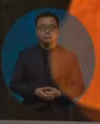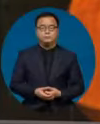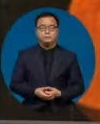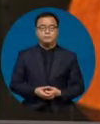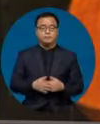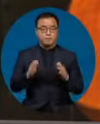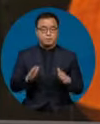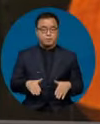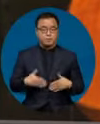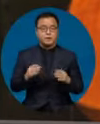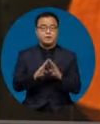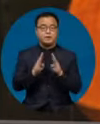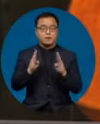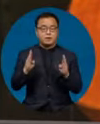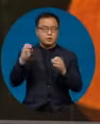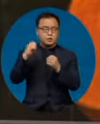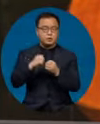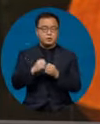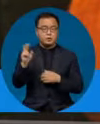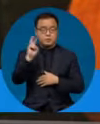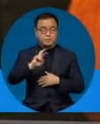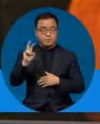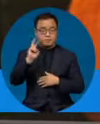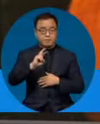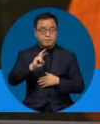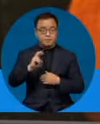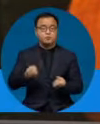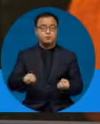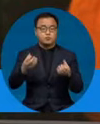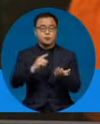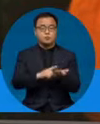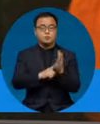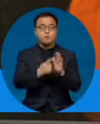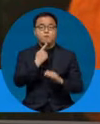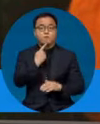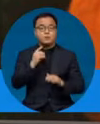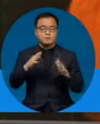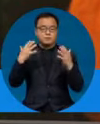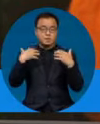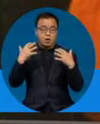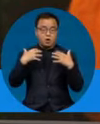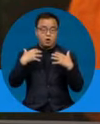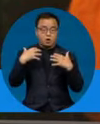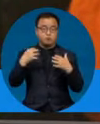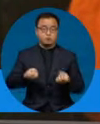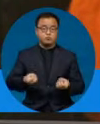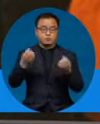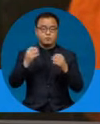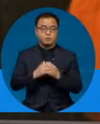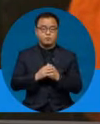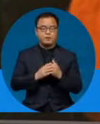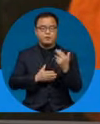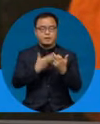봄에 열리는 클래식 페스티벌을 예전 방송에서 몇 번 소개해드린 적 있었는데요. 이번엔 여름 페스티벌입니다. 강원도 일대에서 열리는